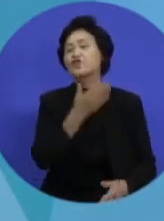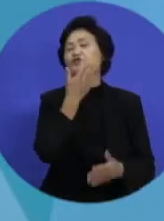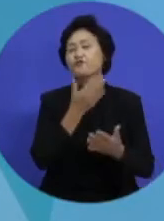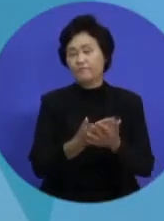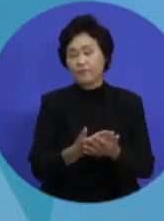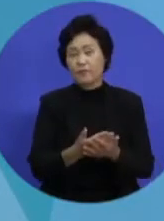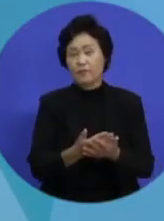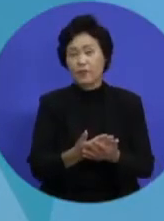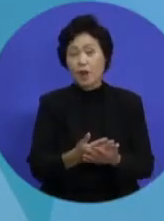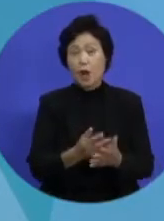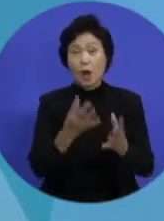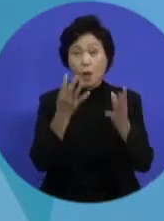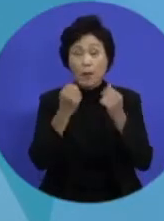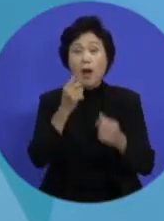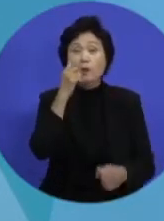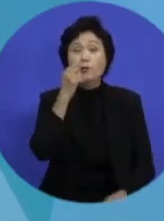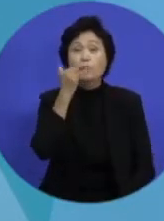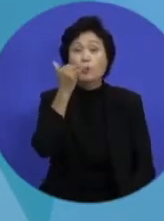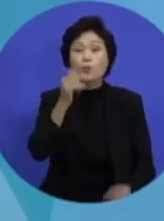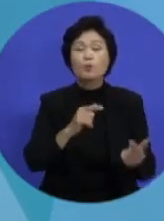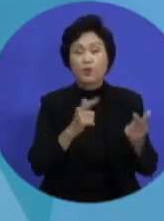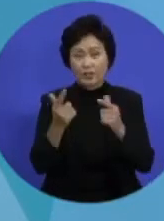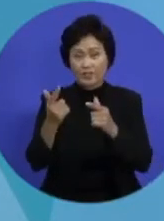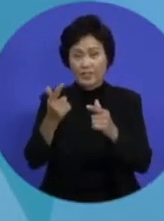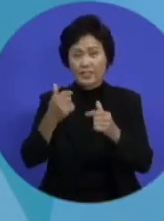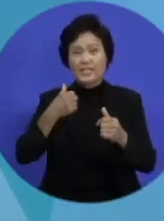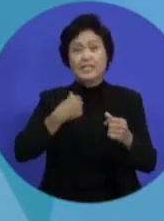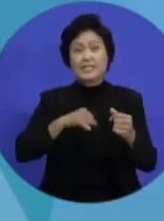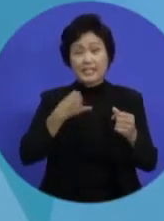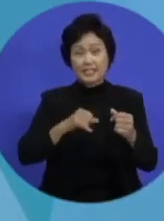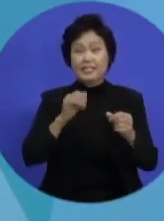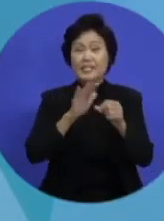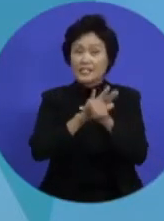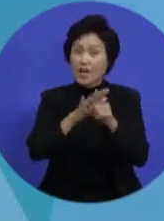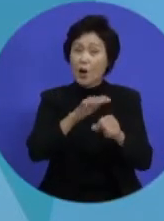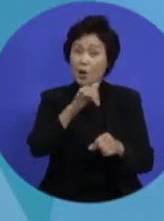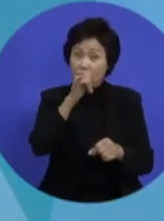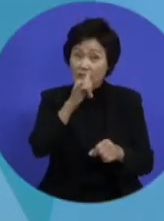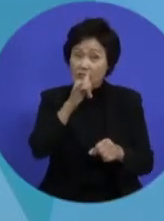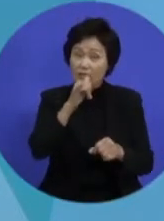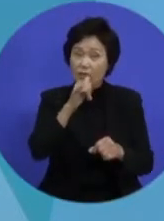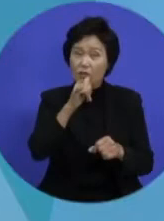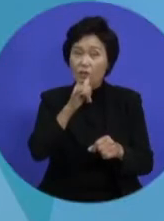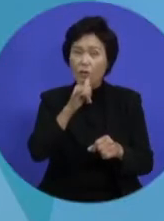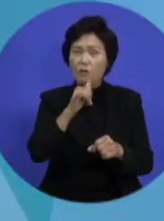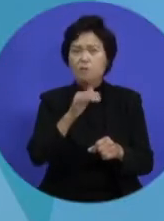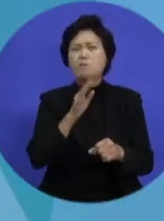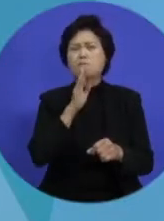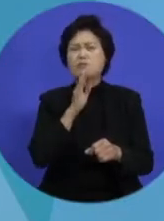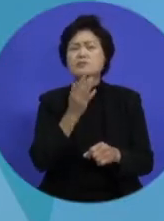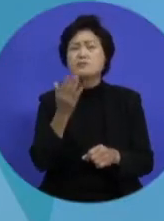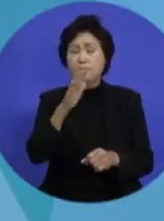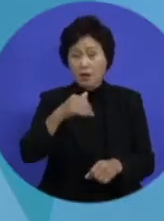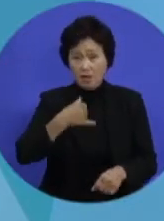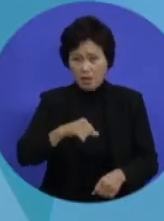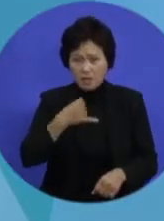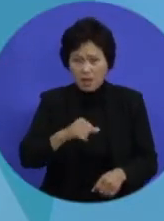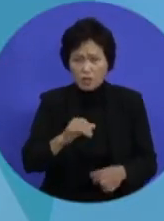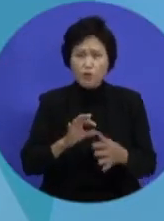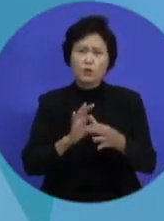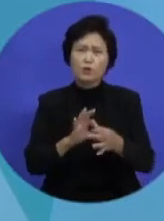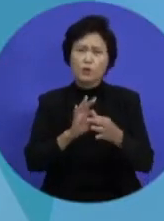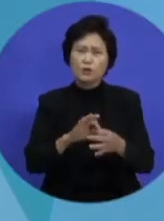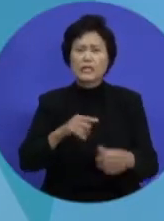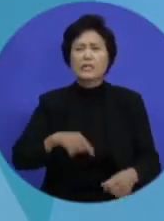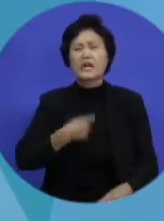많은 부모님들이 아니 모든 부모님들이 자녀를 사랑하지만 예. 어떻게 보면 마치 몰래게 제사를 드리는 것처럼 자기 자녀를 통해서